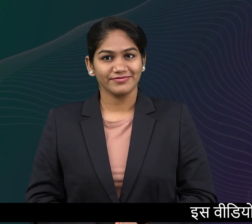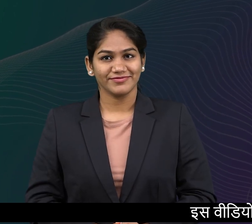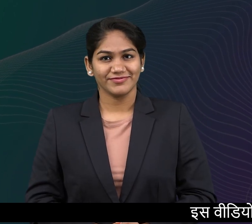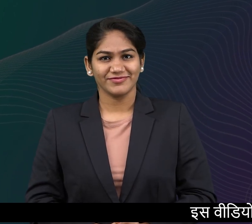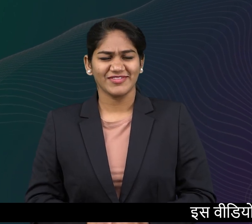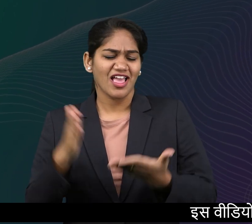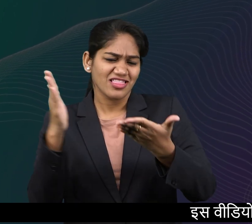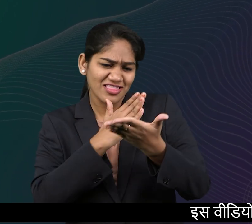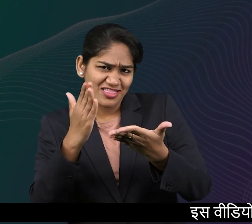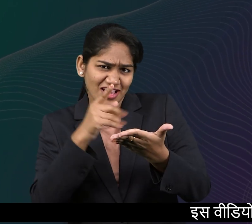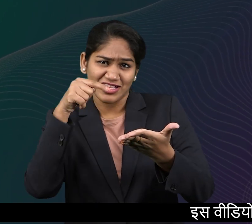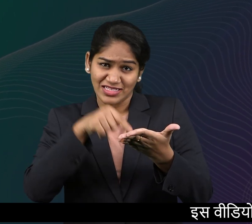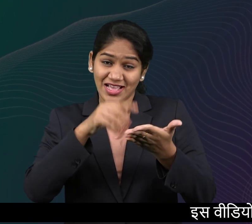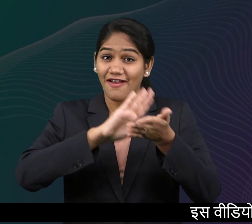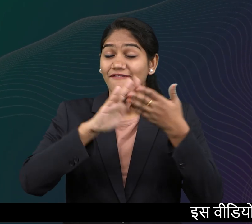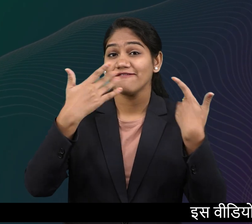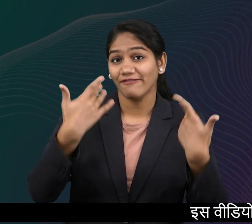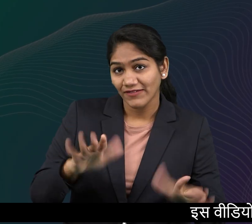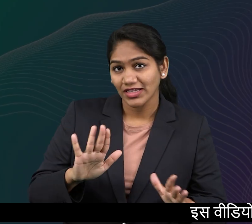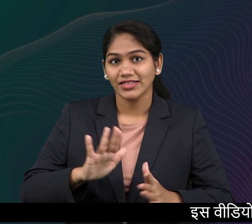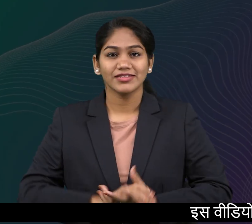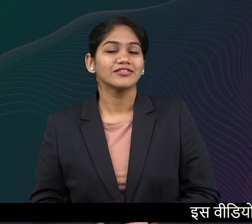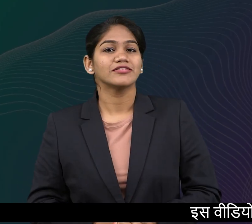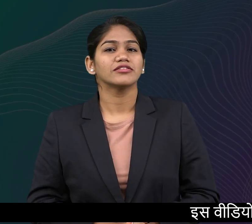इस वीडियो को देखने के बाद आप